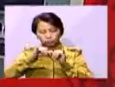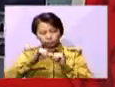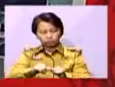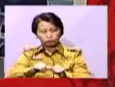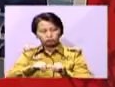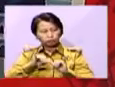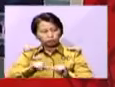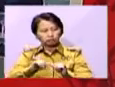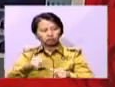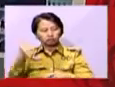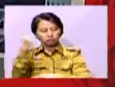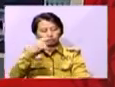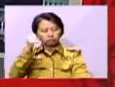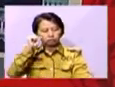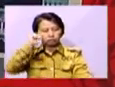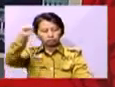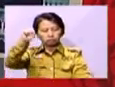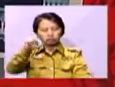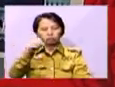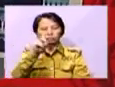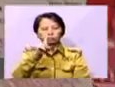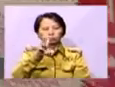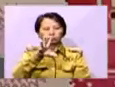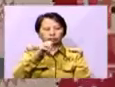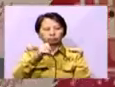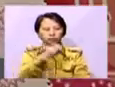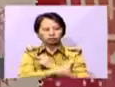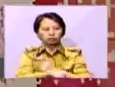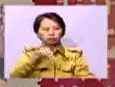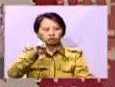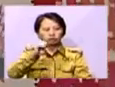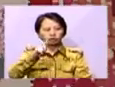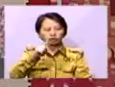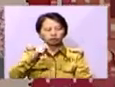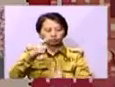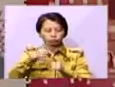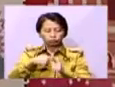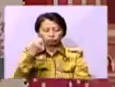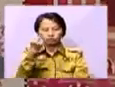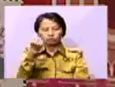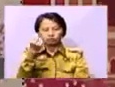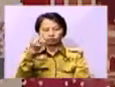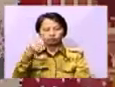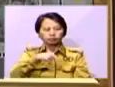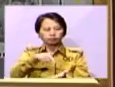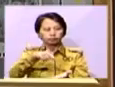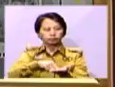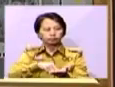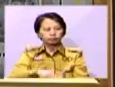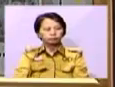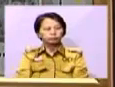sempena sambutan ulang tahun 150 negeri Selat pada Disember ini.